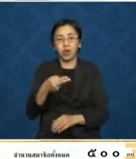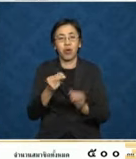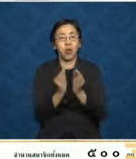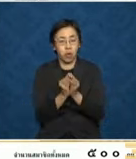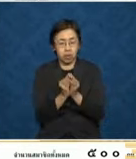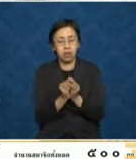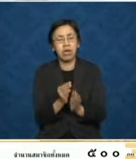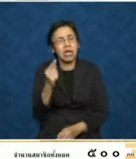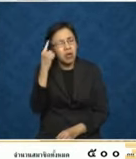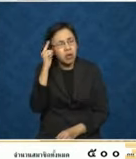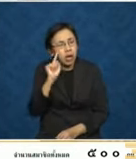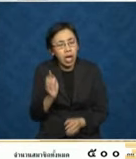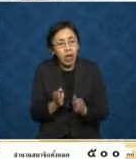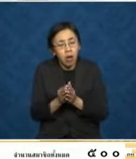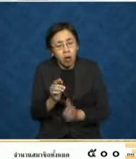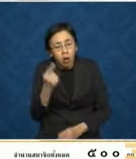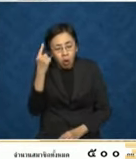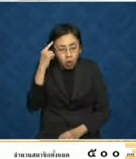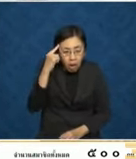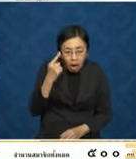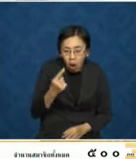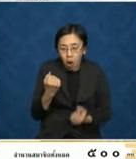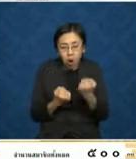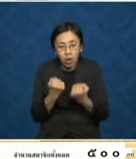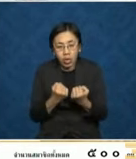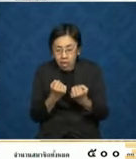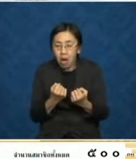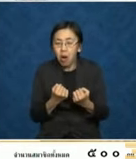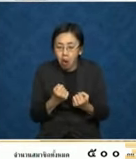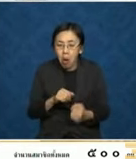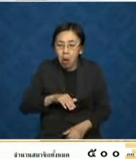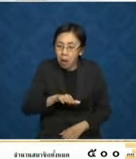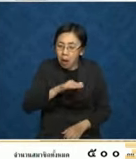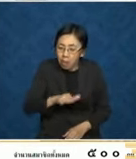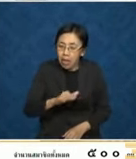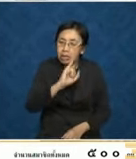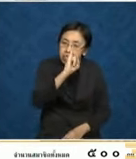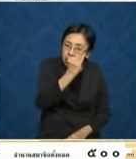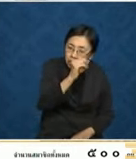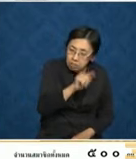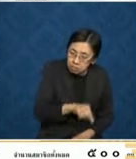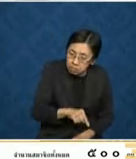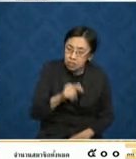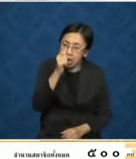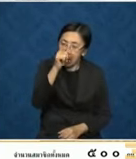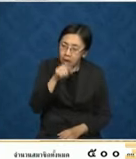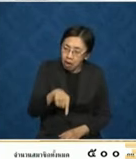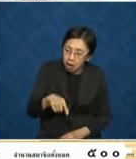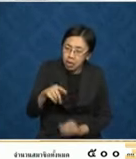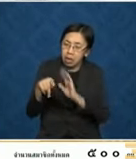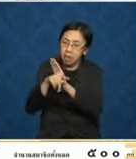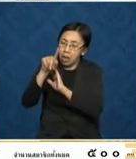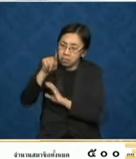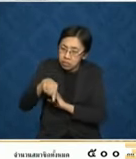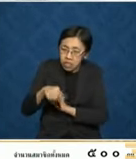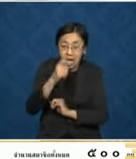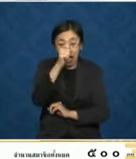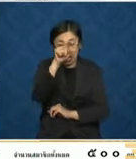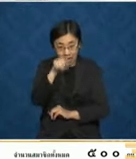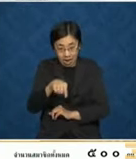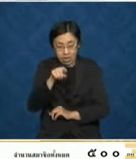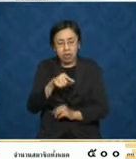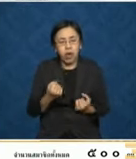าเพิ่มการจัดเก็บรอบรถนี้ขึ้นดิฉันจึงเล็งเห็นนะคะว่าการที่ท้องถิ่นเนี่ยเพิ่มรอบรถเก็บขยะเพื่อจัด